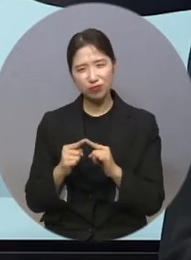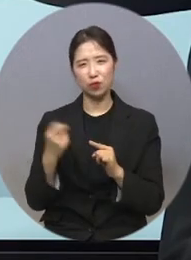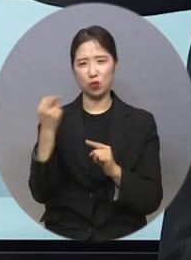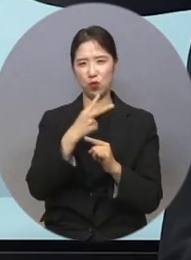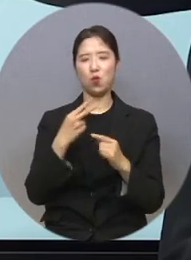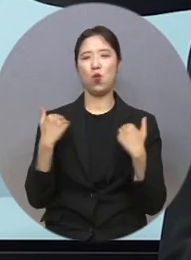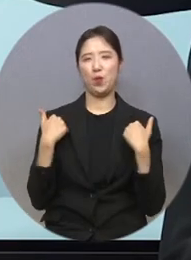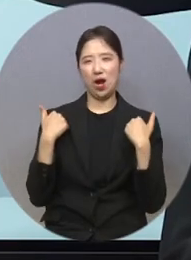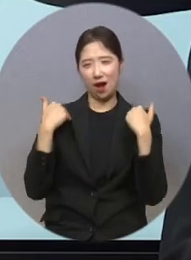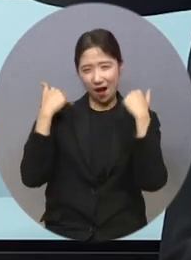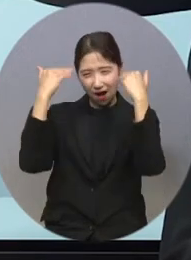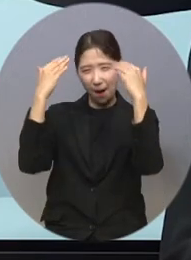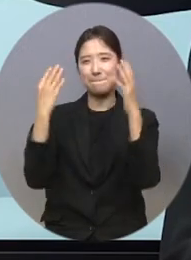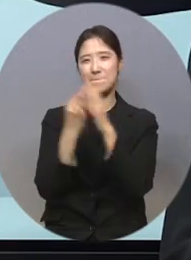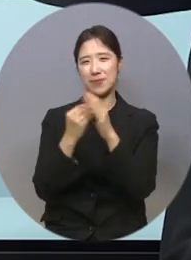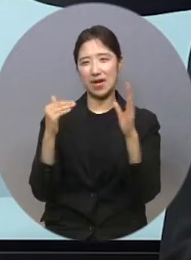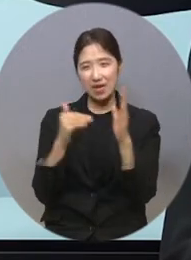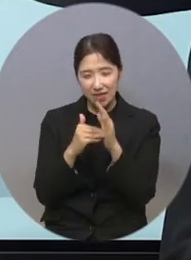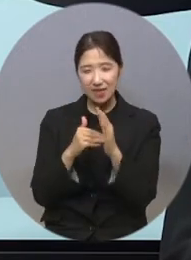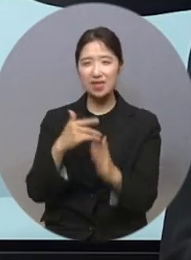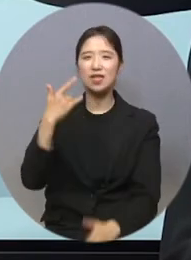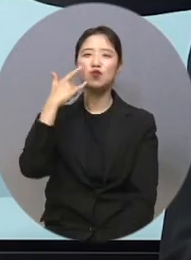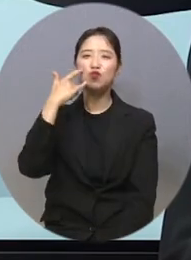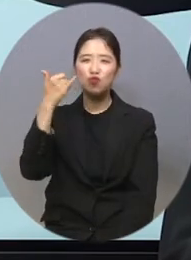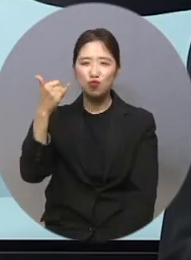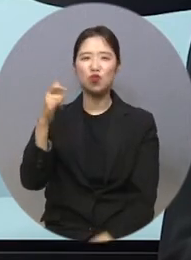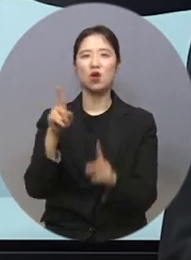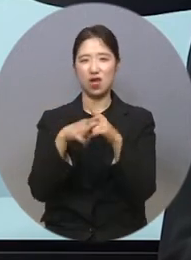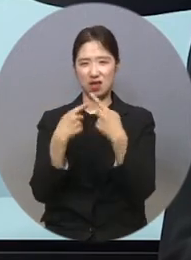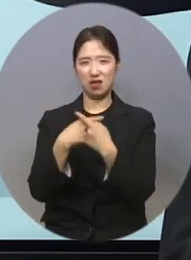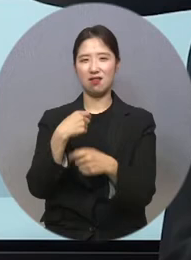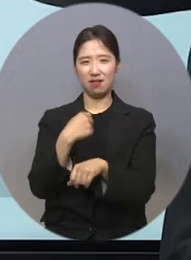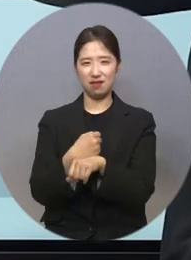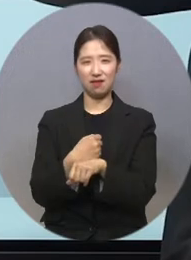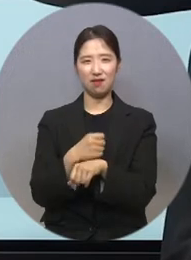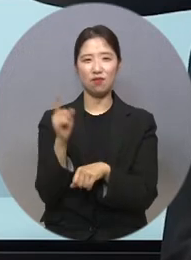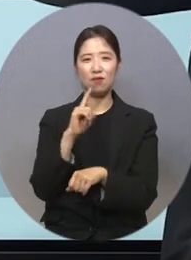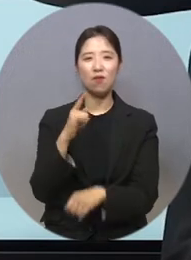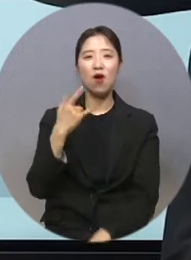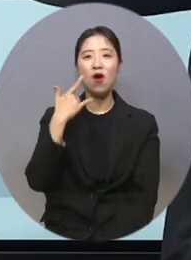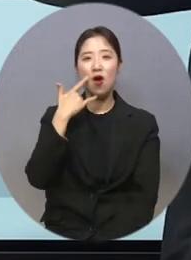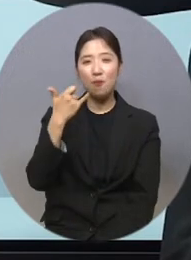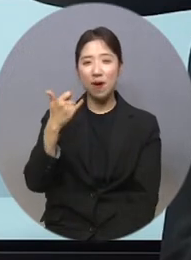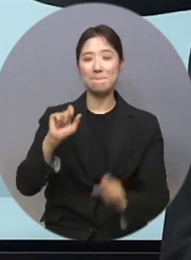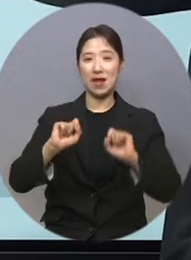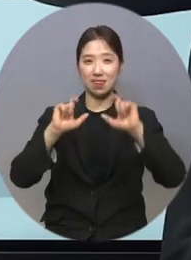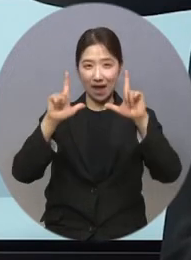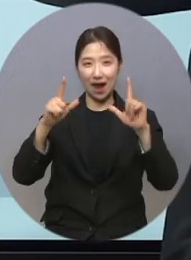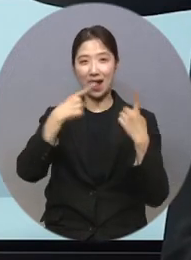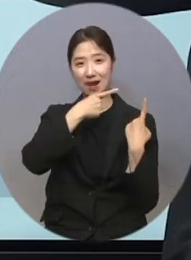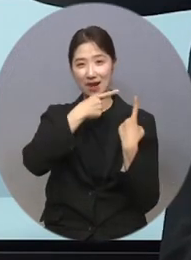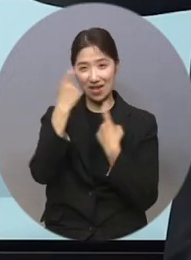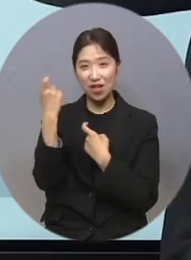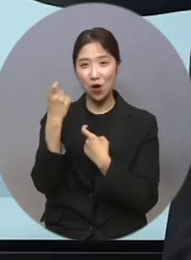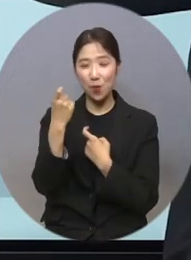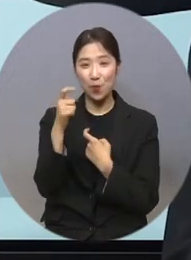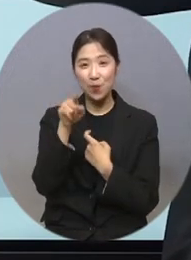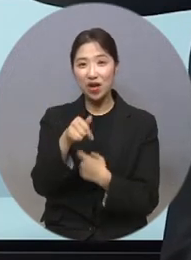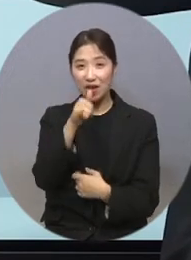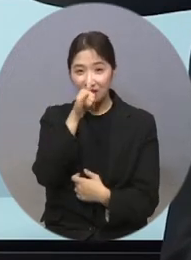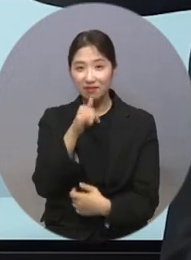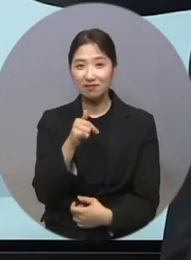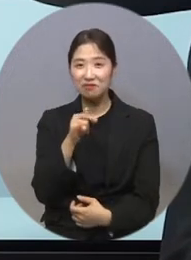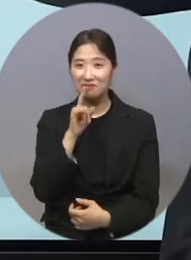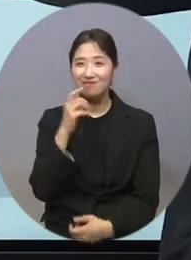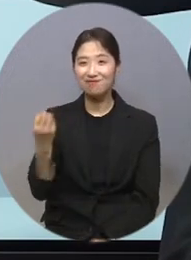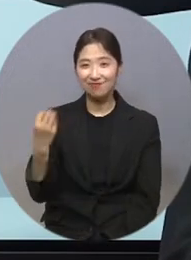커서 이제 성장하셔서는 그 부모를 이해하는 제가 알기로는 이제 엄마 아빠의 날 이런 것도 해서